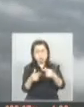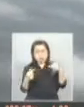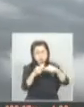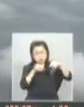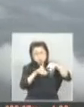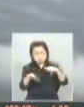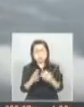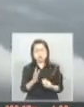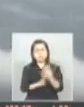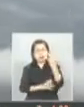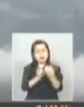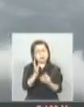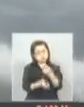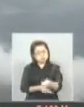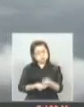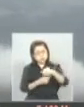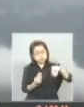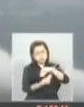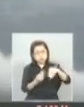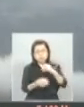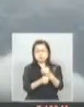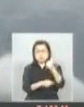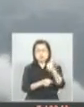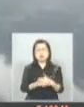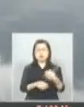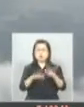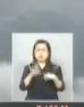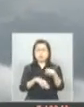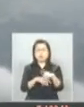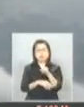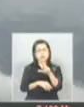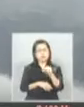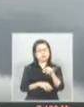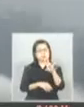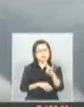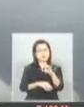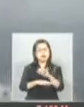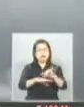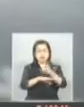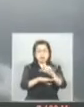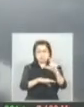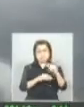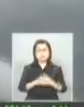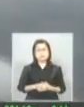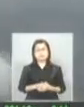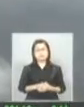ไม้ที่ได้รับผลประโยชน์จากการปฏิบัติการฝนหลวงถึง173ล้านไร่ค่ะ